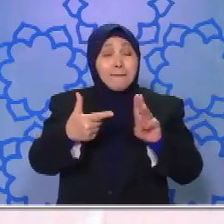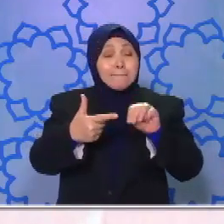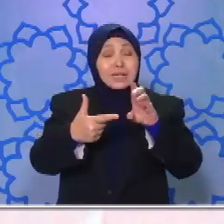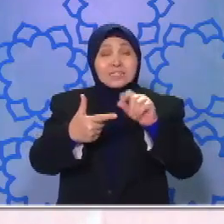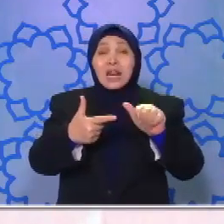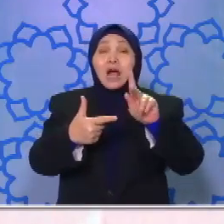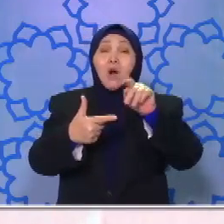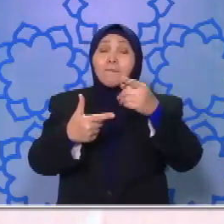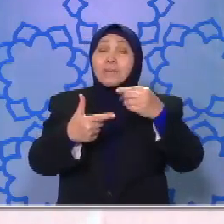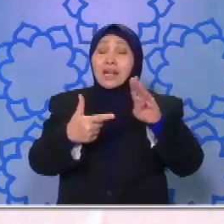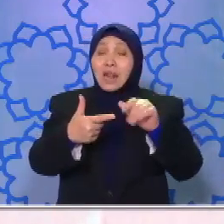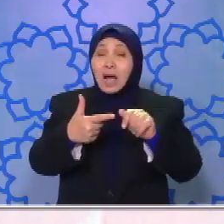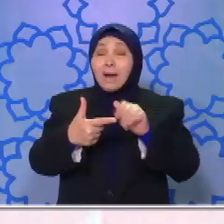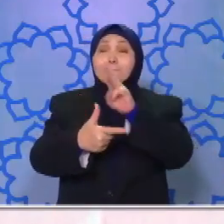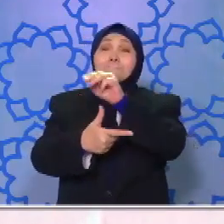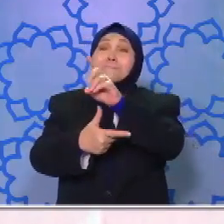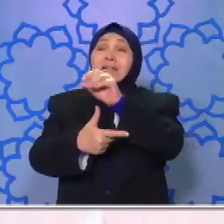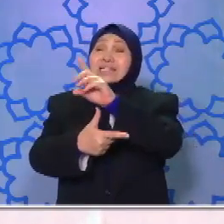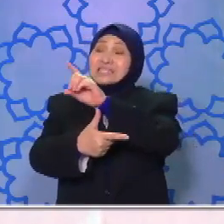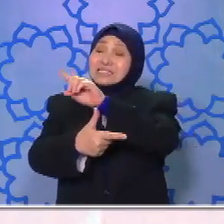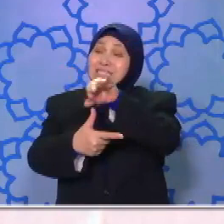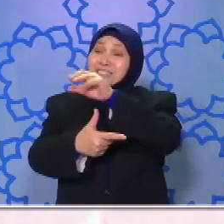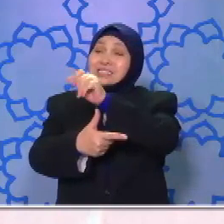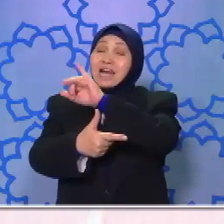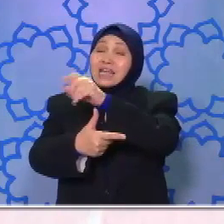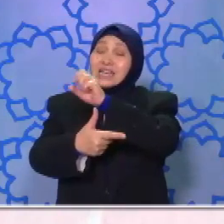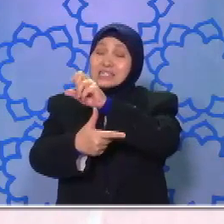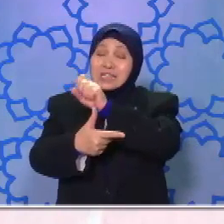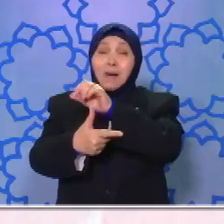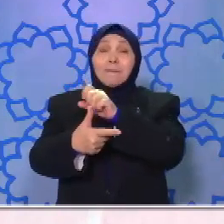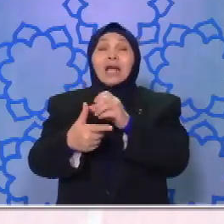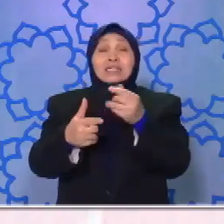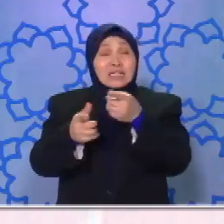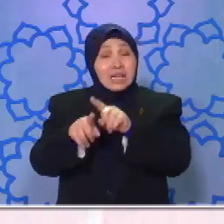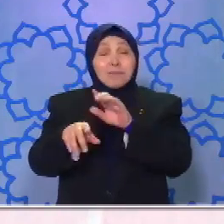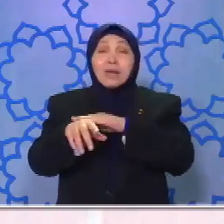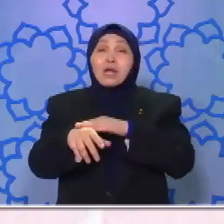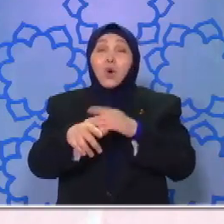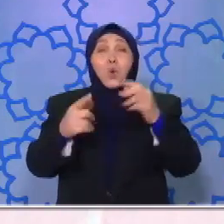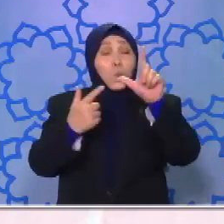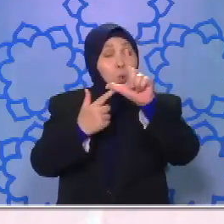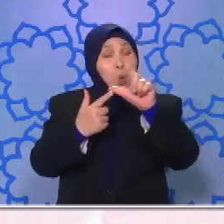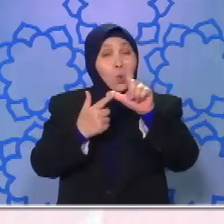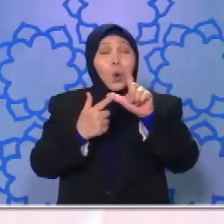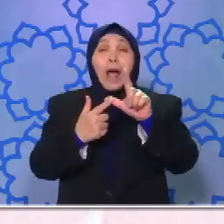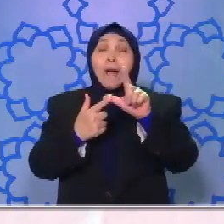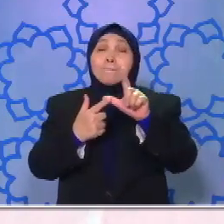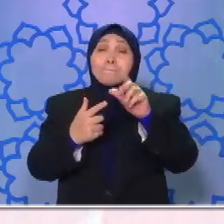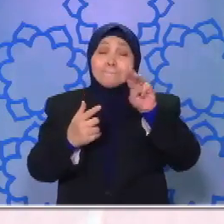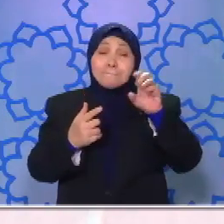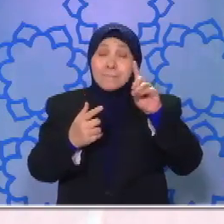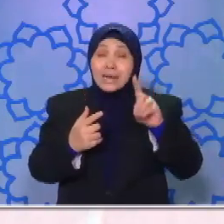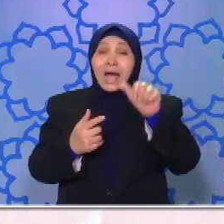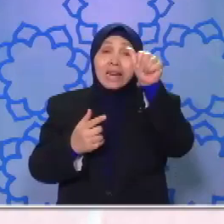tawilah, iaitulah majais mufassil ataupun yang hakiki berlaku pada huruf mad yang tiga, alif, waw, ya. Adapun